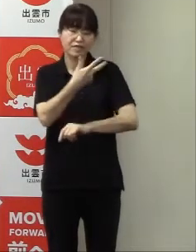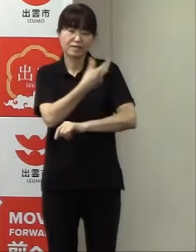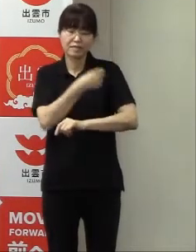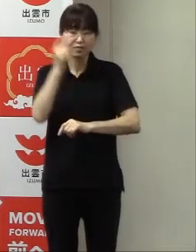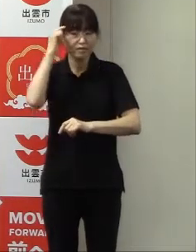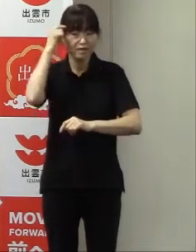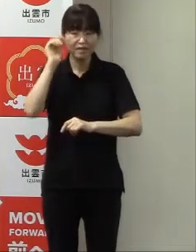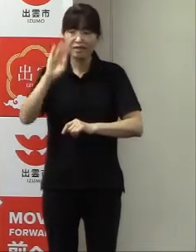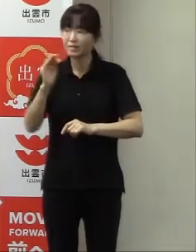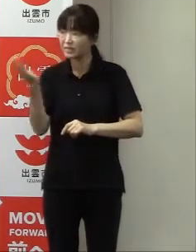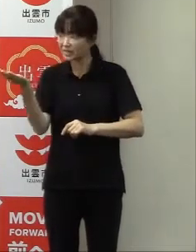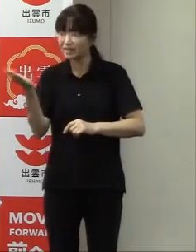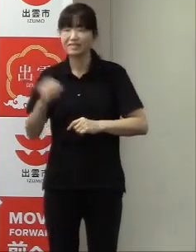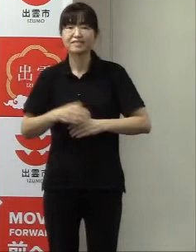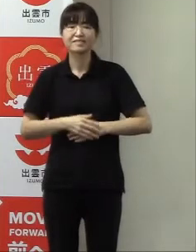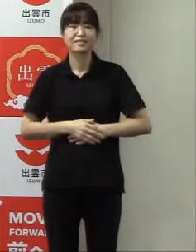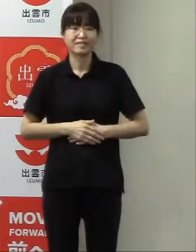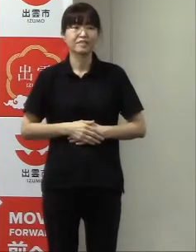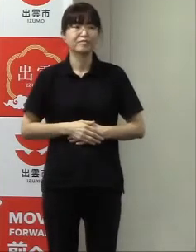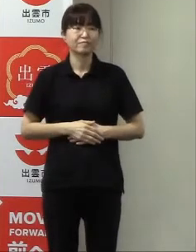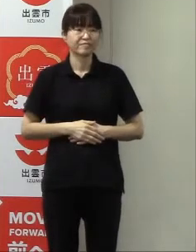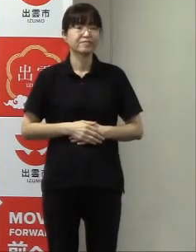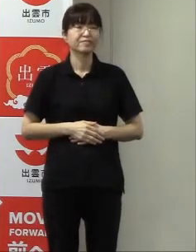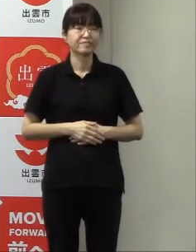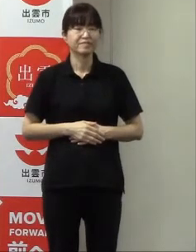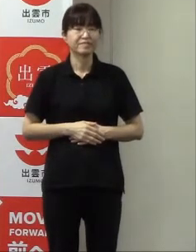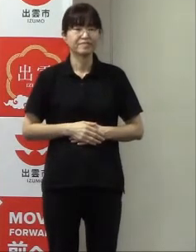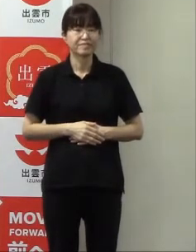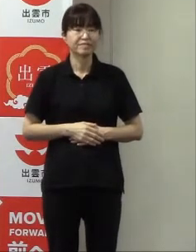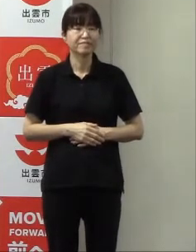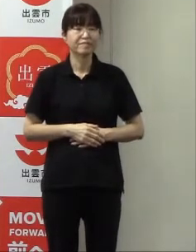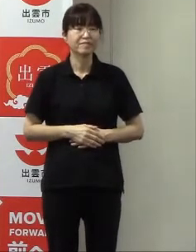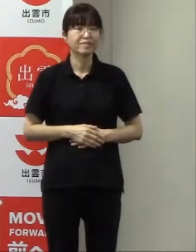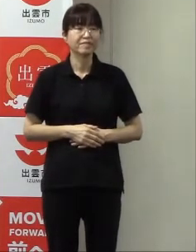はちょっと質問で担当に。